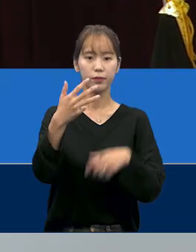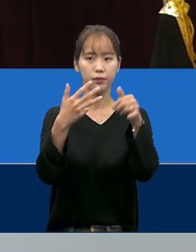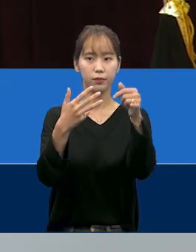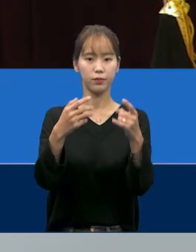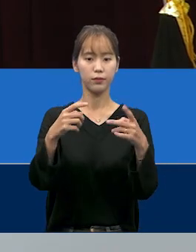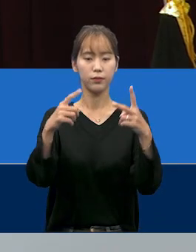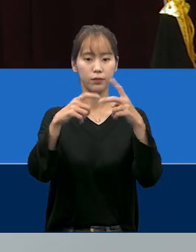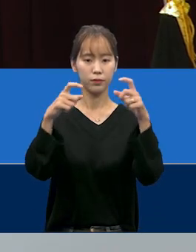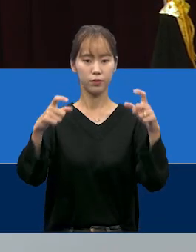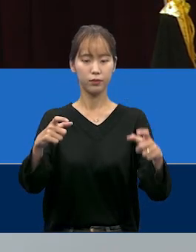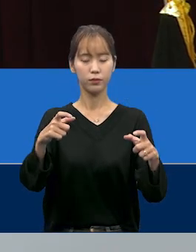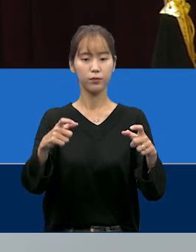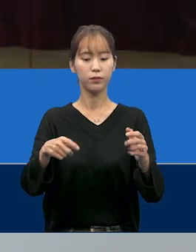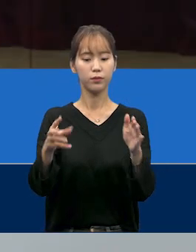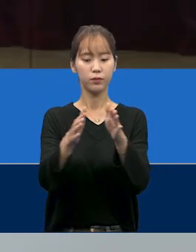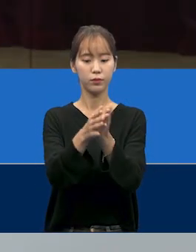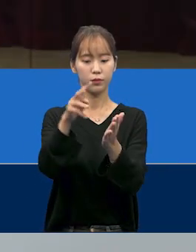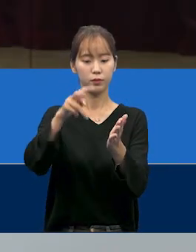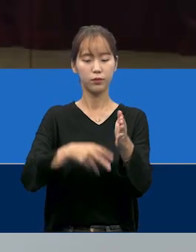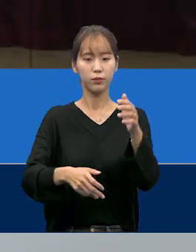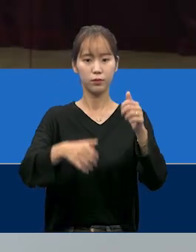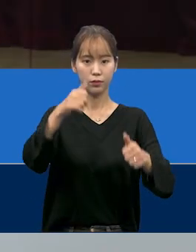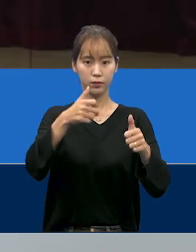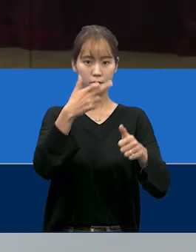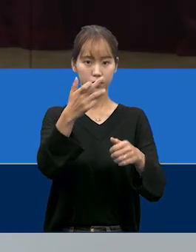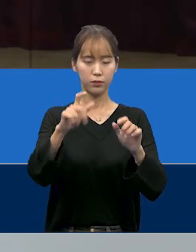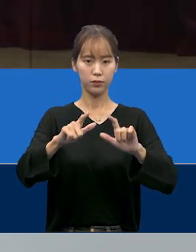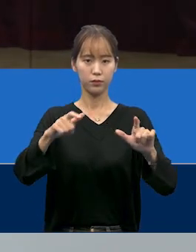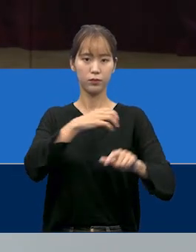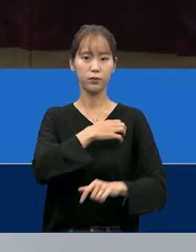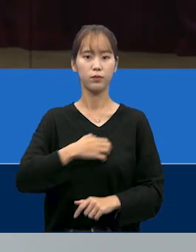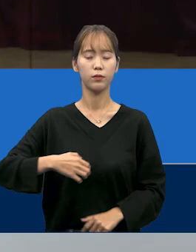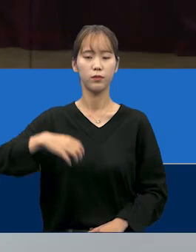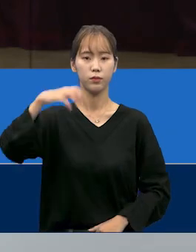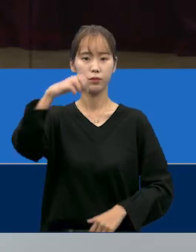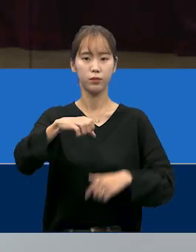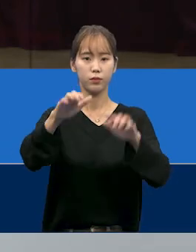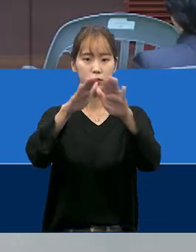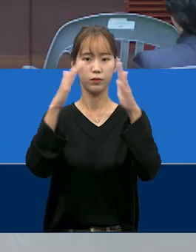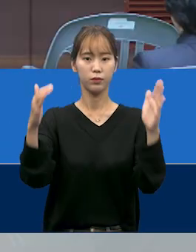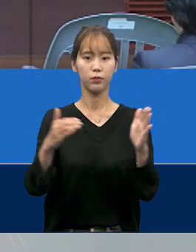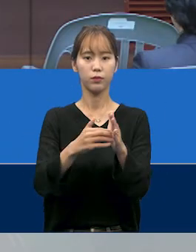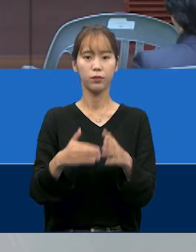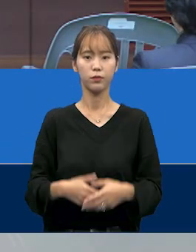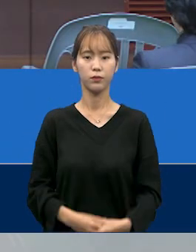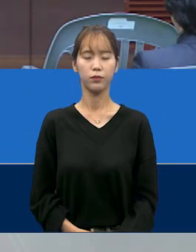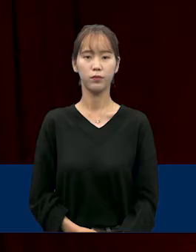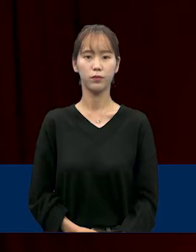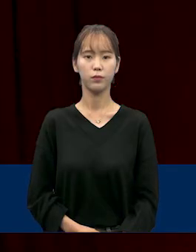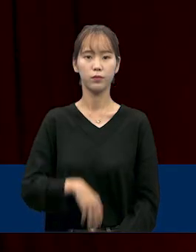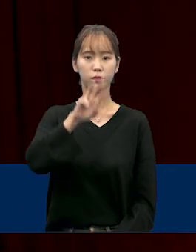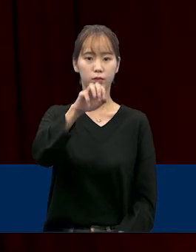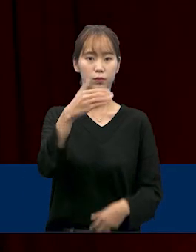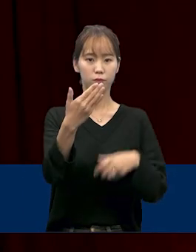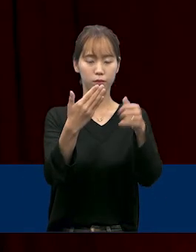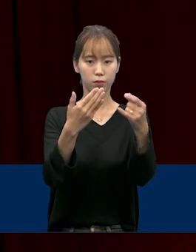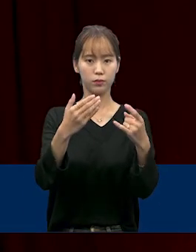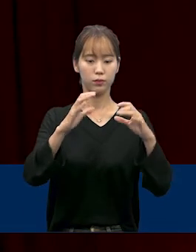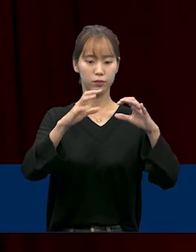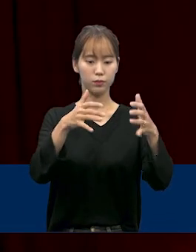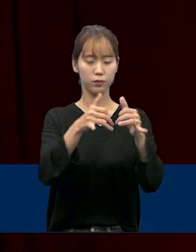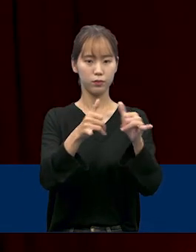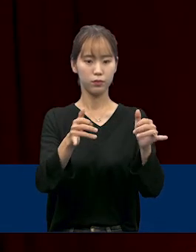슬 팔에 동대문구 독서 경진대회 시상식이 17일 구청 강당에서 열렸습니다 제